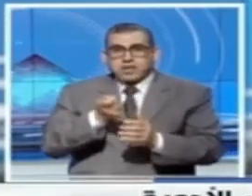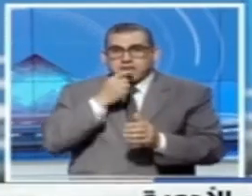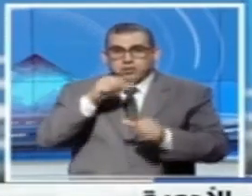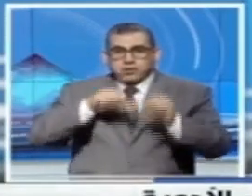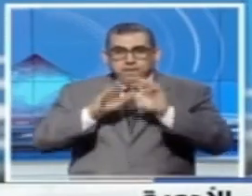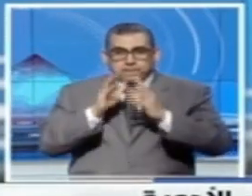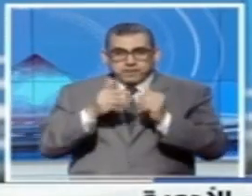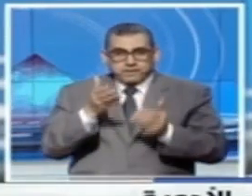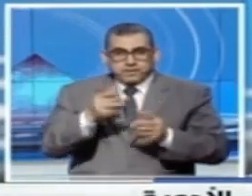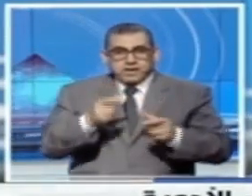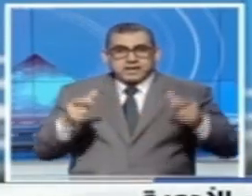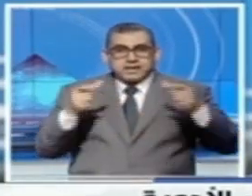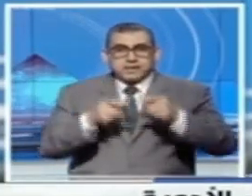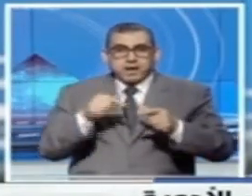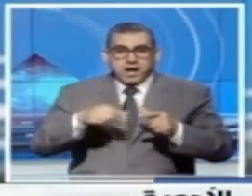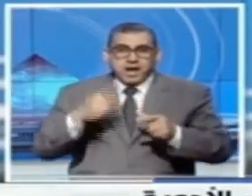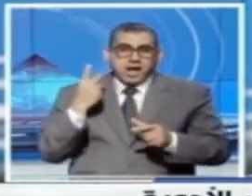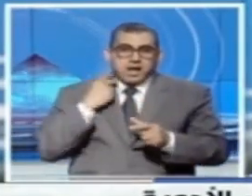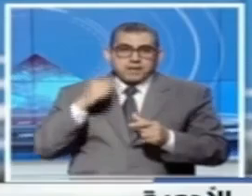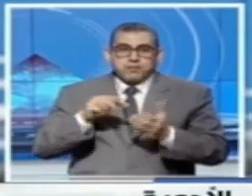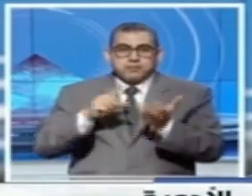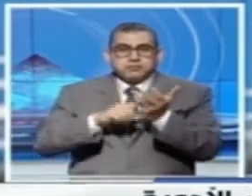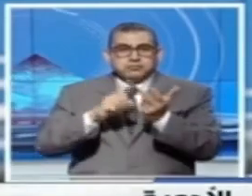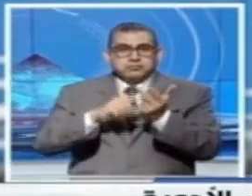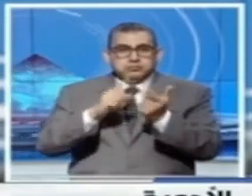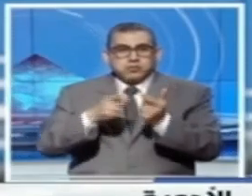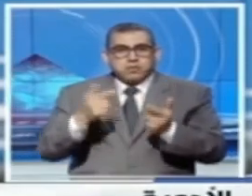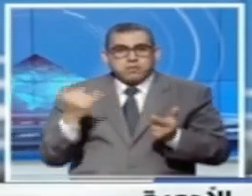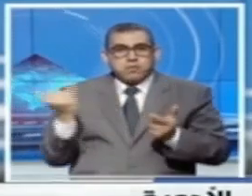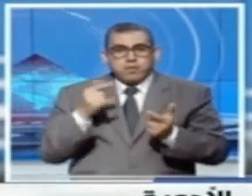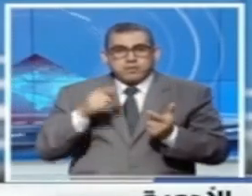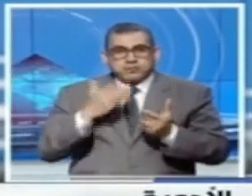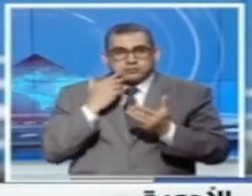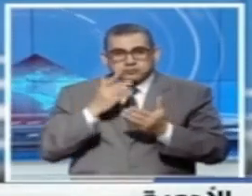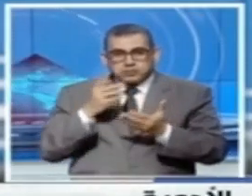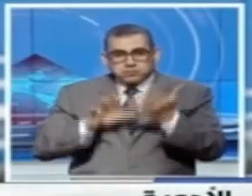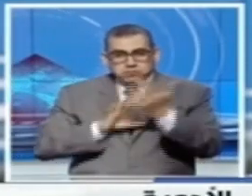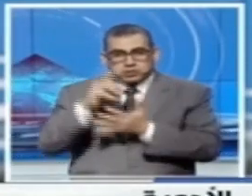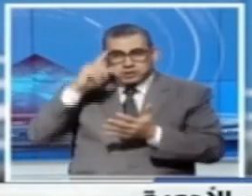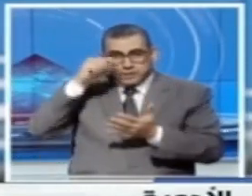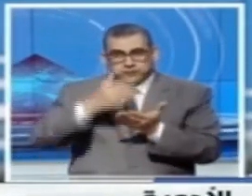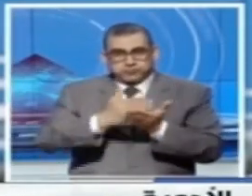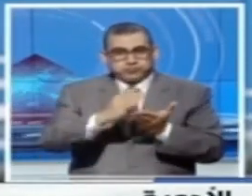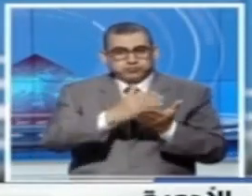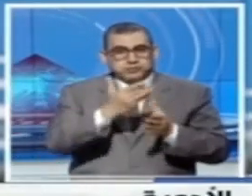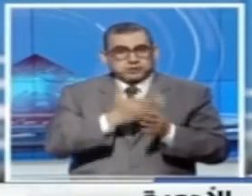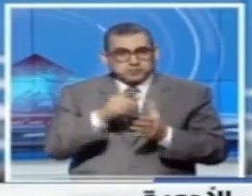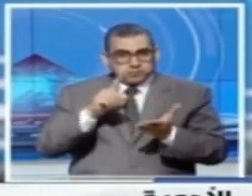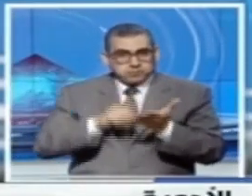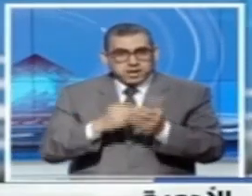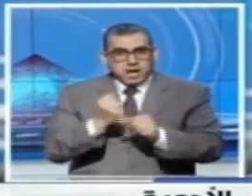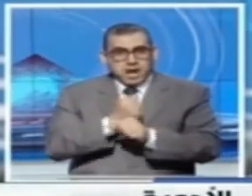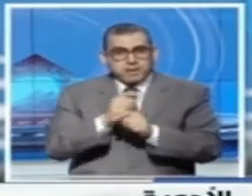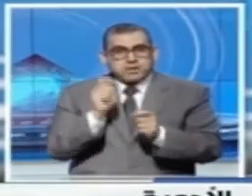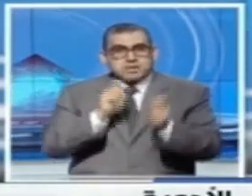المستلزمات الطبية خلال اجتماعها عددا من الموضوعات المهمة لتذليل المعوقات كافة التي تواجه